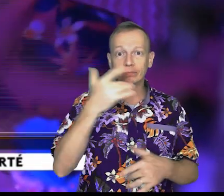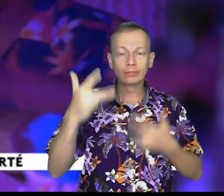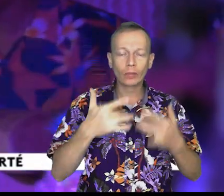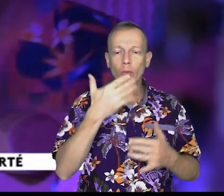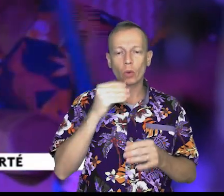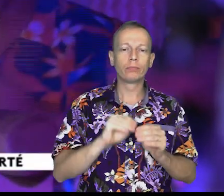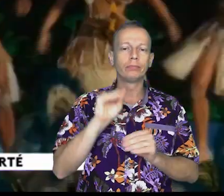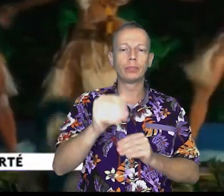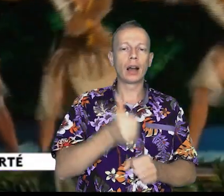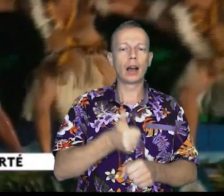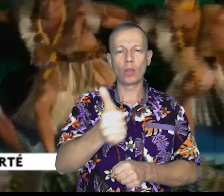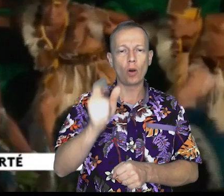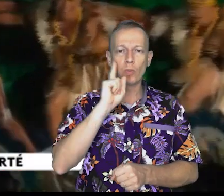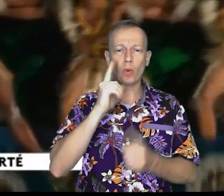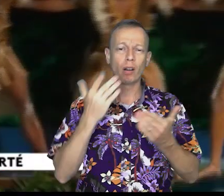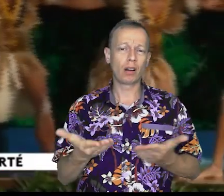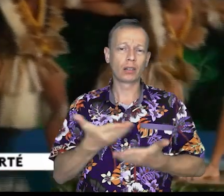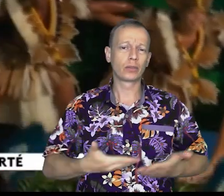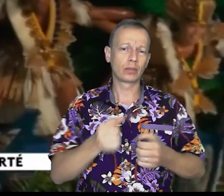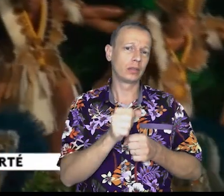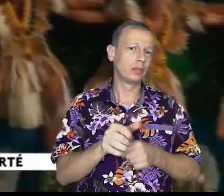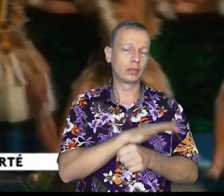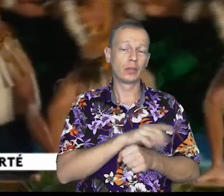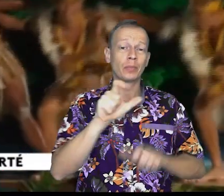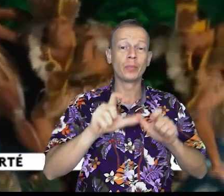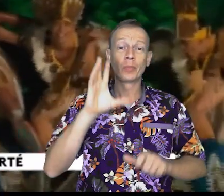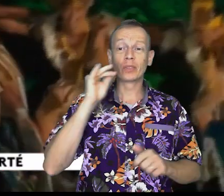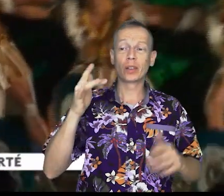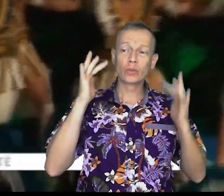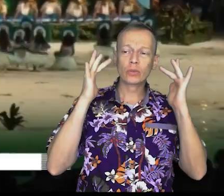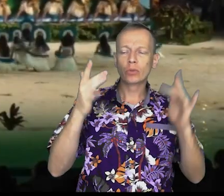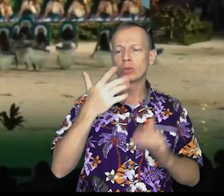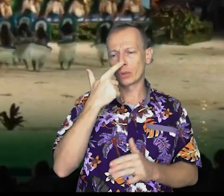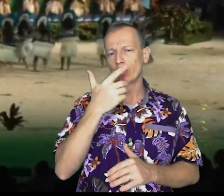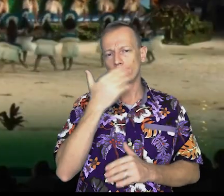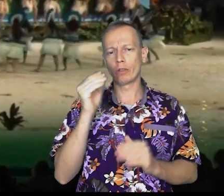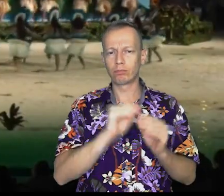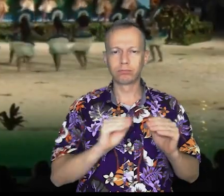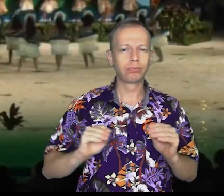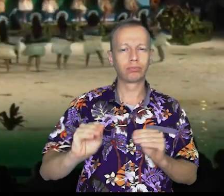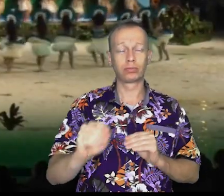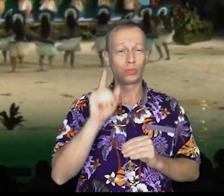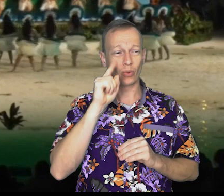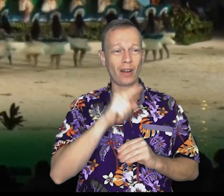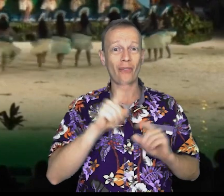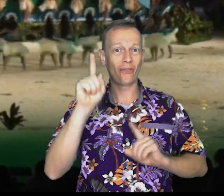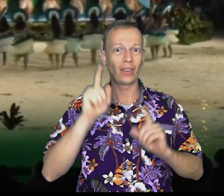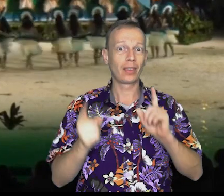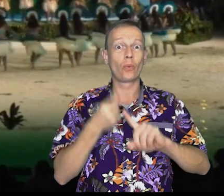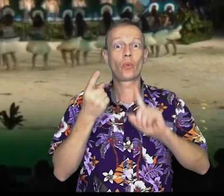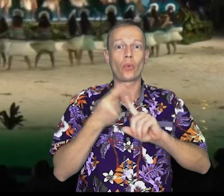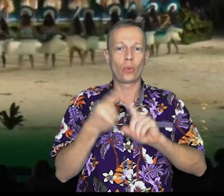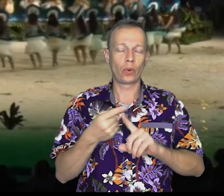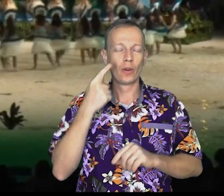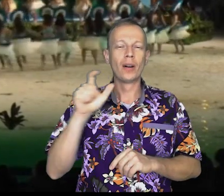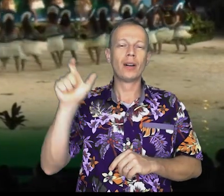prochaine. Au vu du contexte actuel, les professionnels de la culture ont préféré repousser cette fête populaire. On écoute un chef de